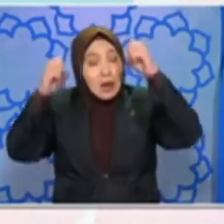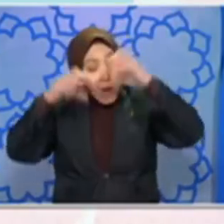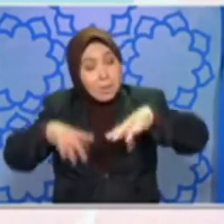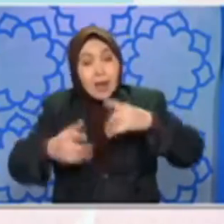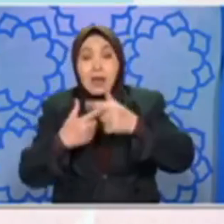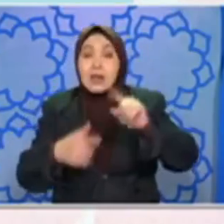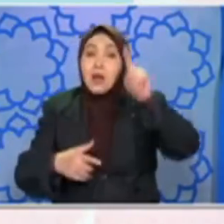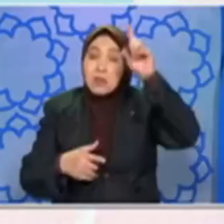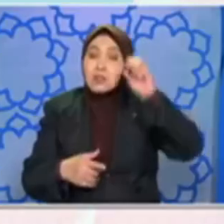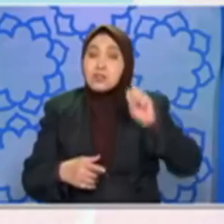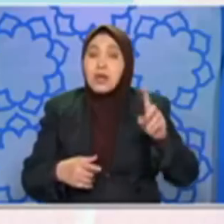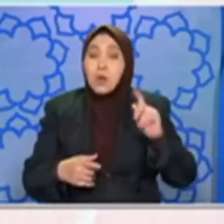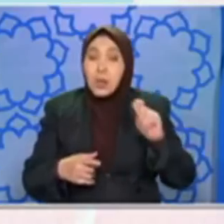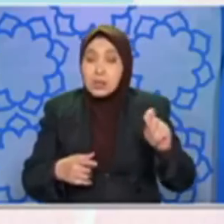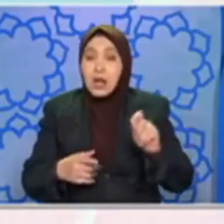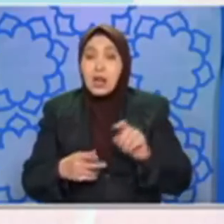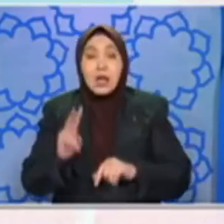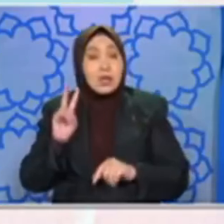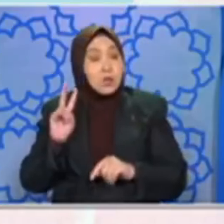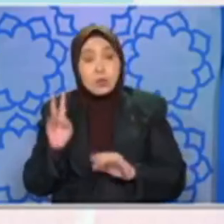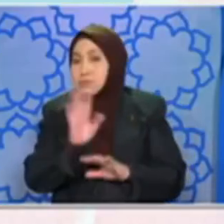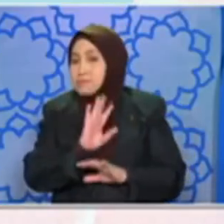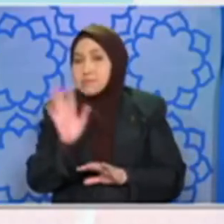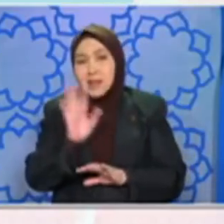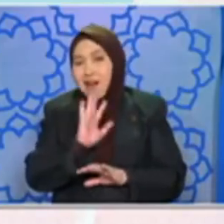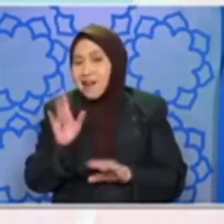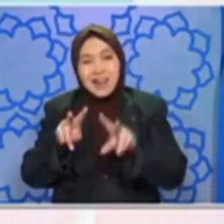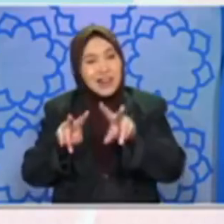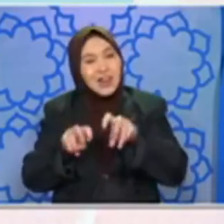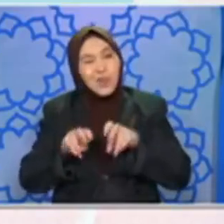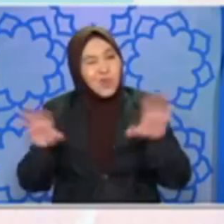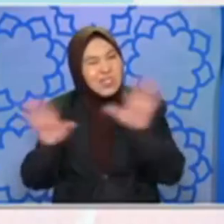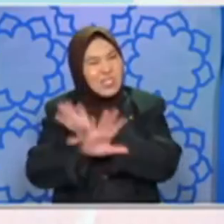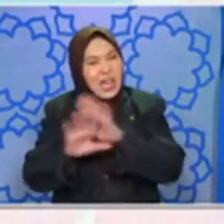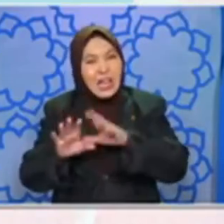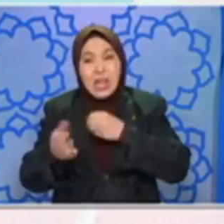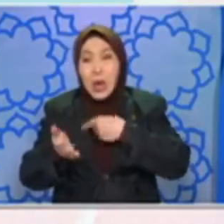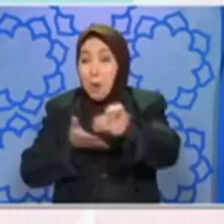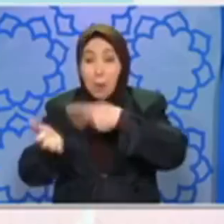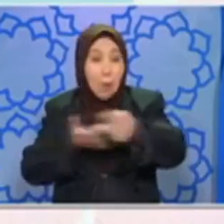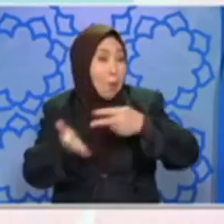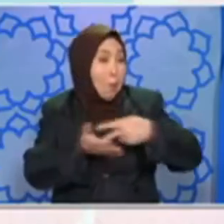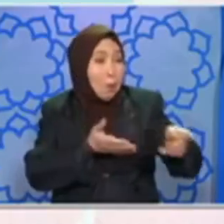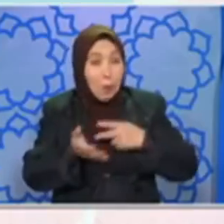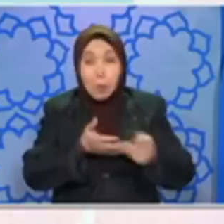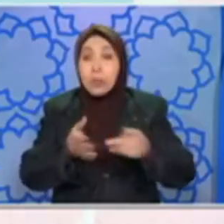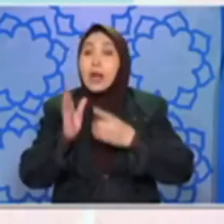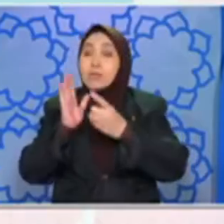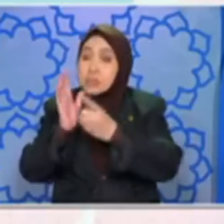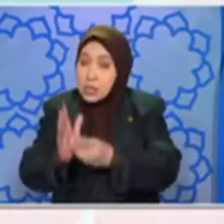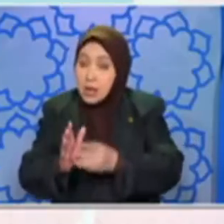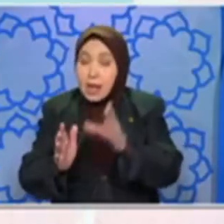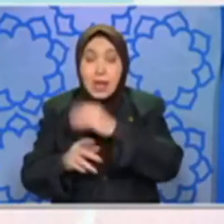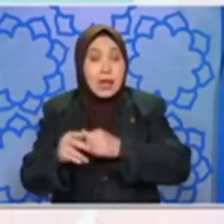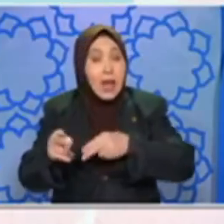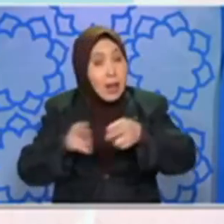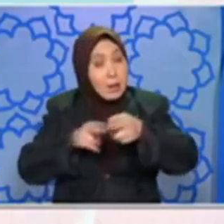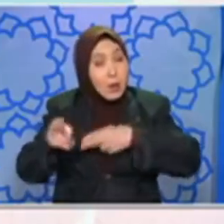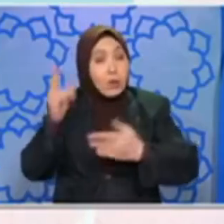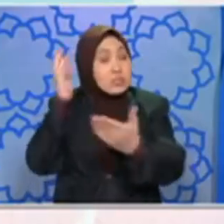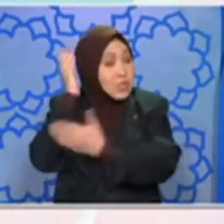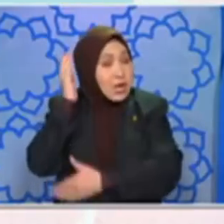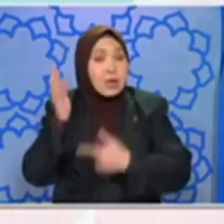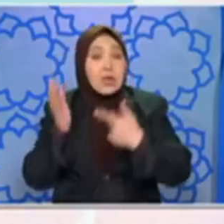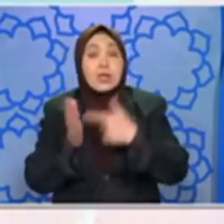Subhanahu Wa Taala. Yang kedua, jangan kedekut dan jangan boros dalam berbelanja, dalam bersedekah, dalam menguruskan negara